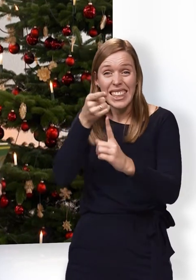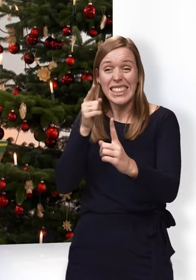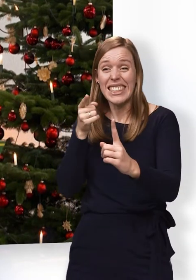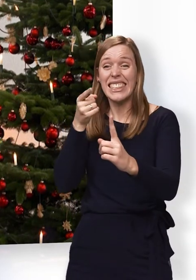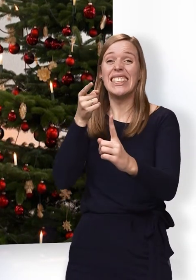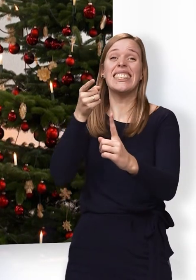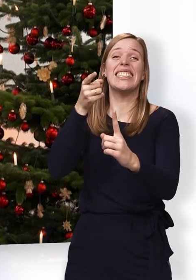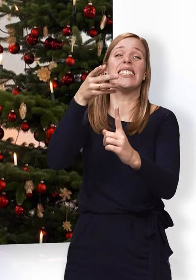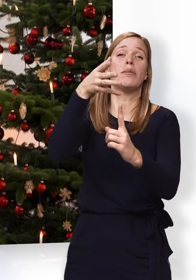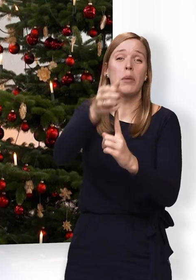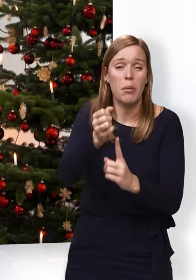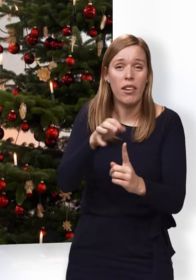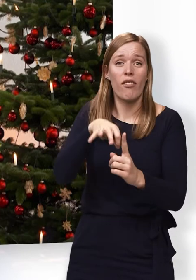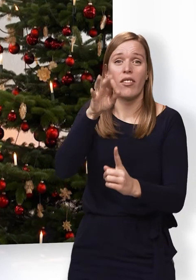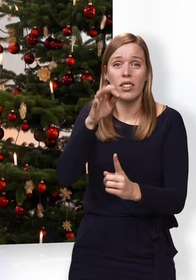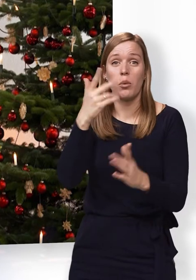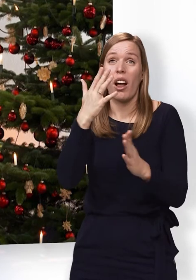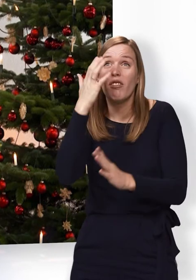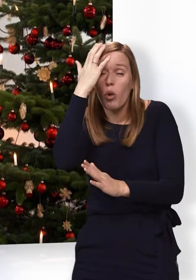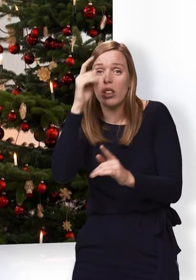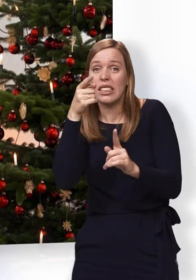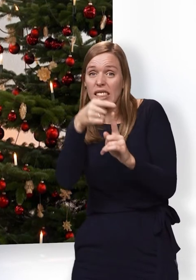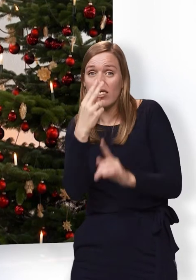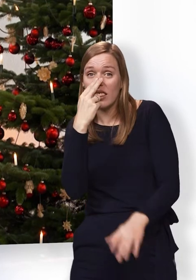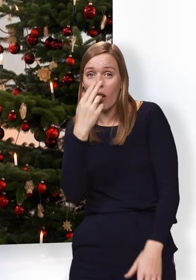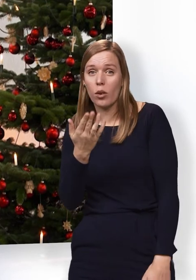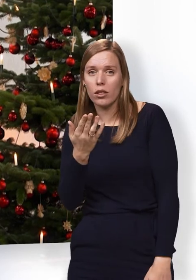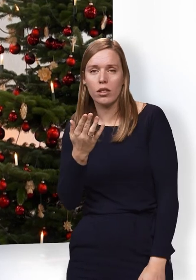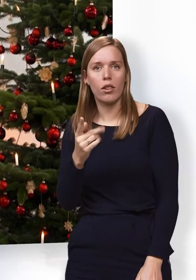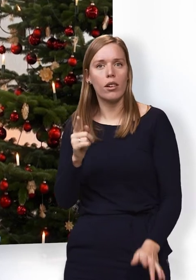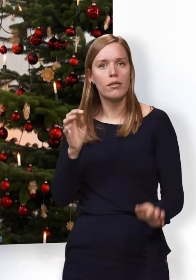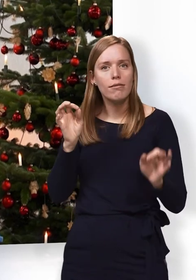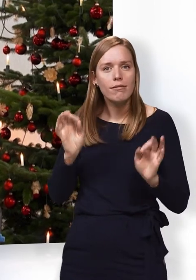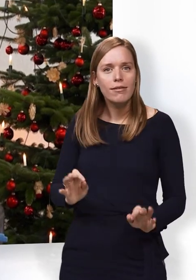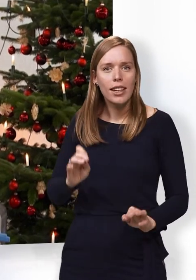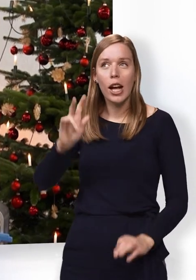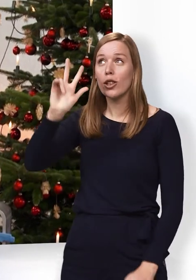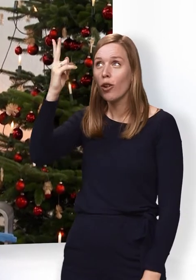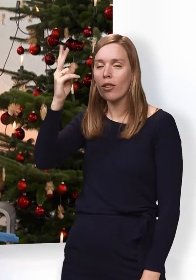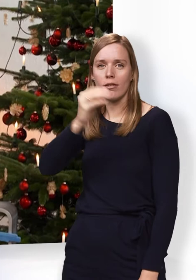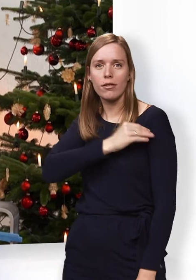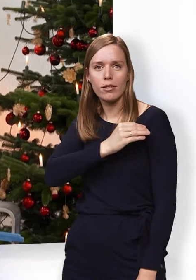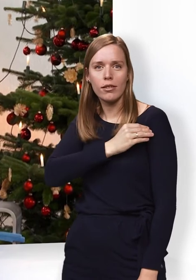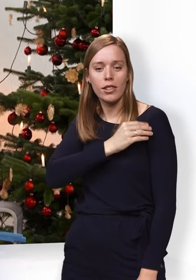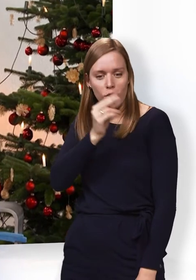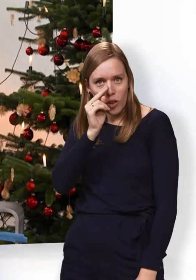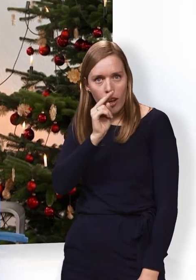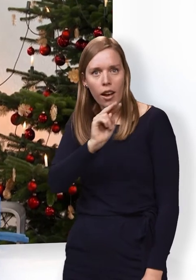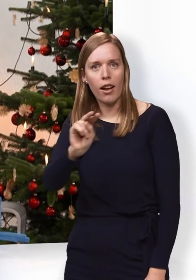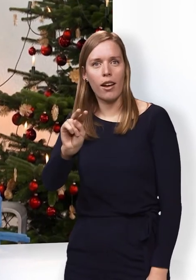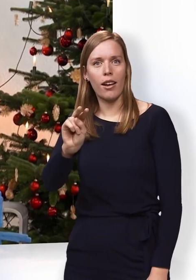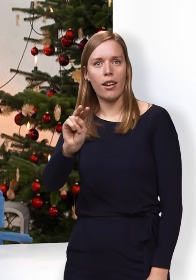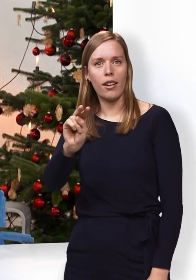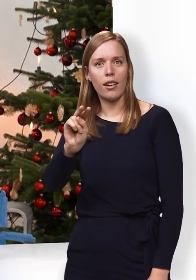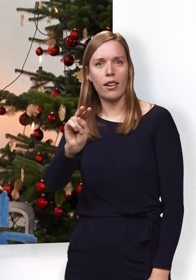erreichen, zu finden, uns das Ziel vorzustellen. Und dann fordert uns Gott auf, nach vorne zu sehen. So als